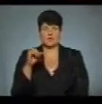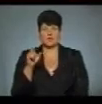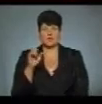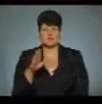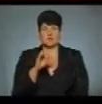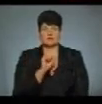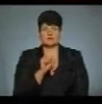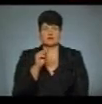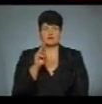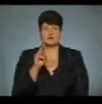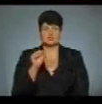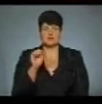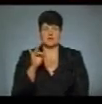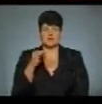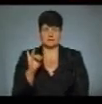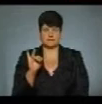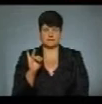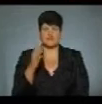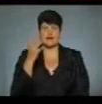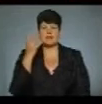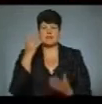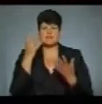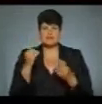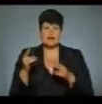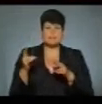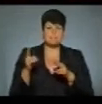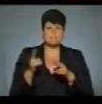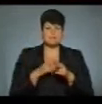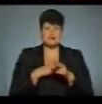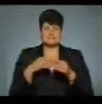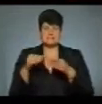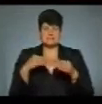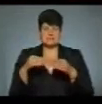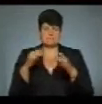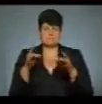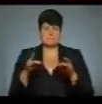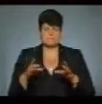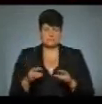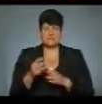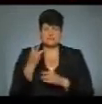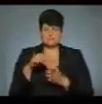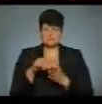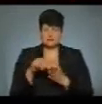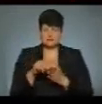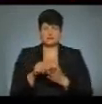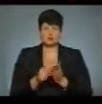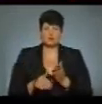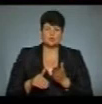Шарія. День без поліетилену. Три представники Тернопільської громадської організації долучилися